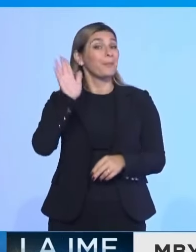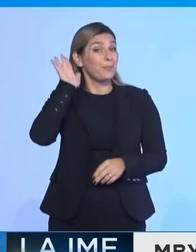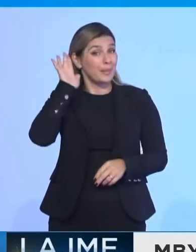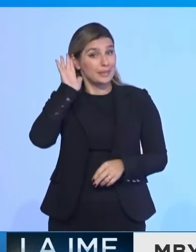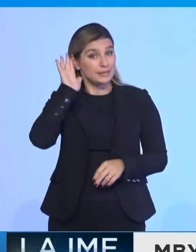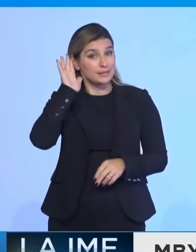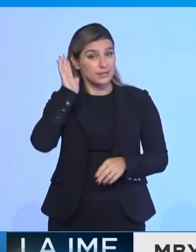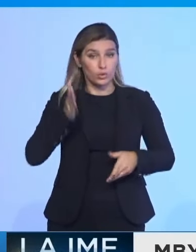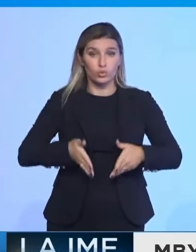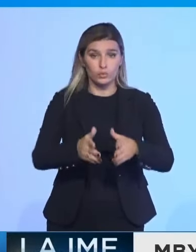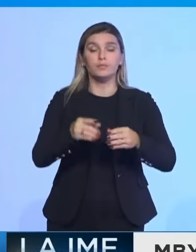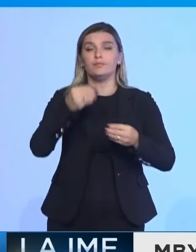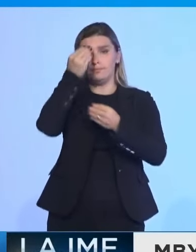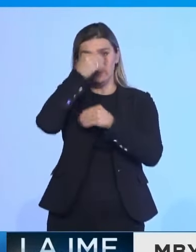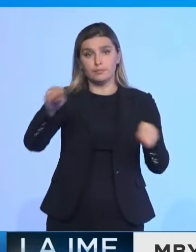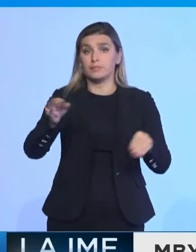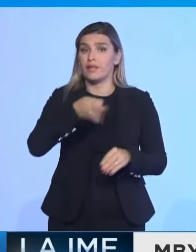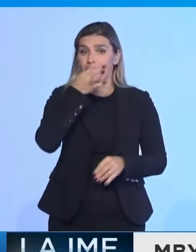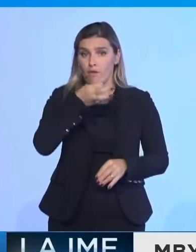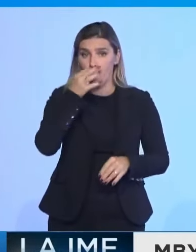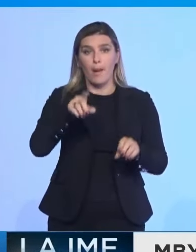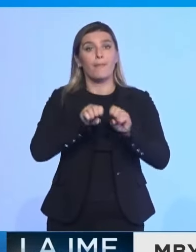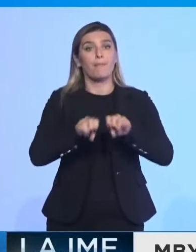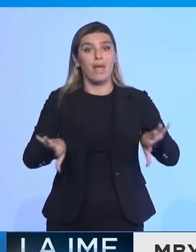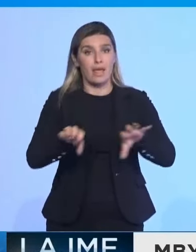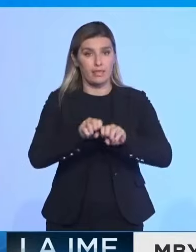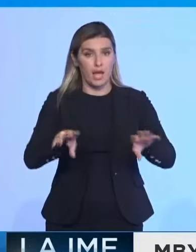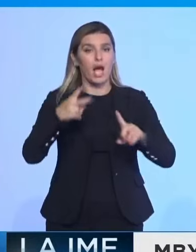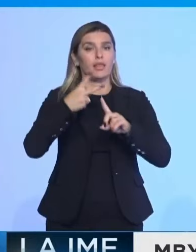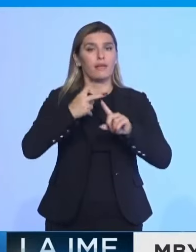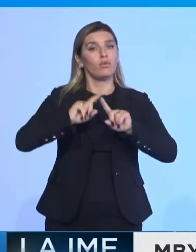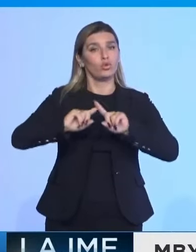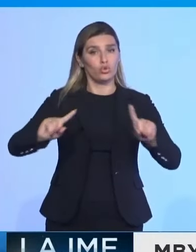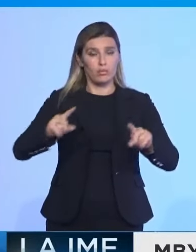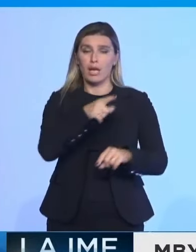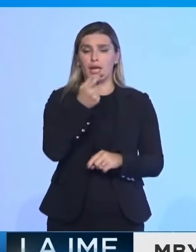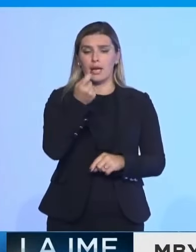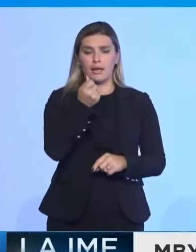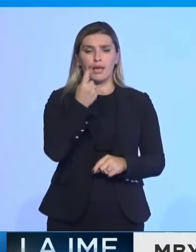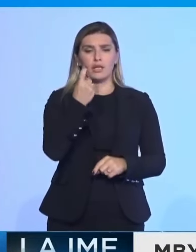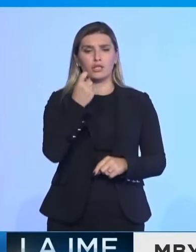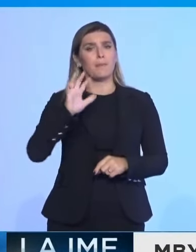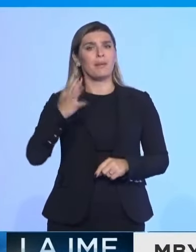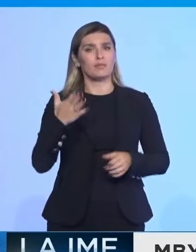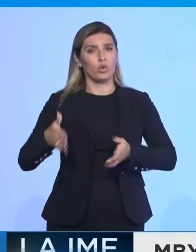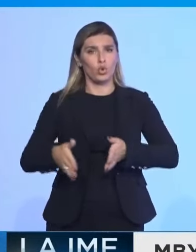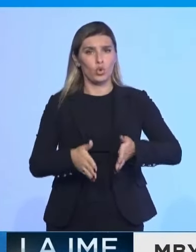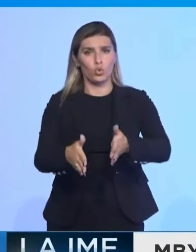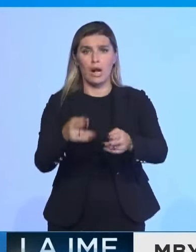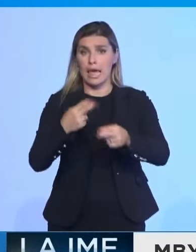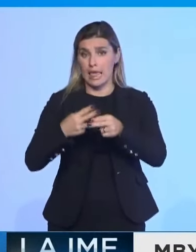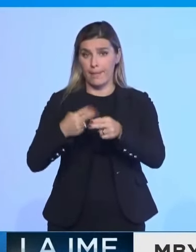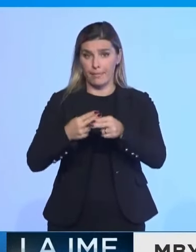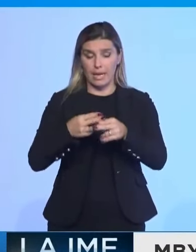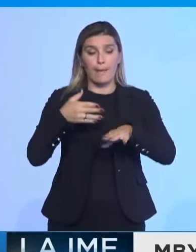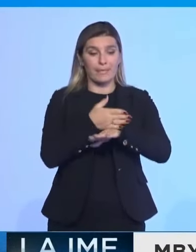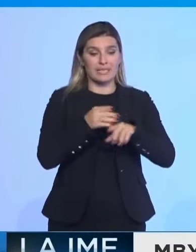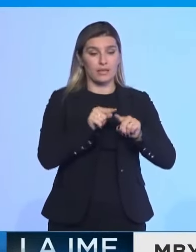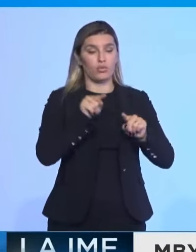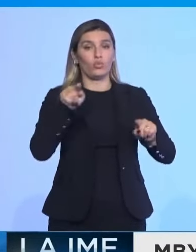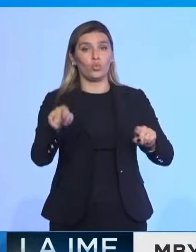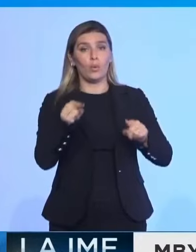ditur përmes një komunikate për media se rruga rajonale R115, konkretisht segmenti i